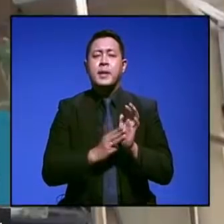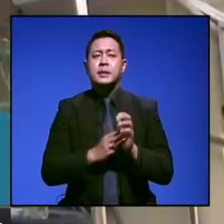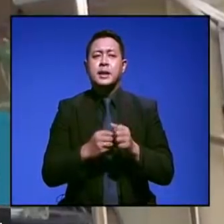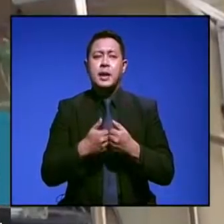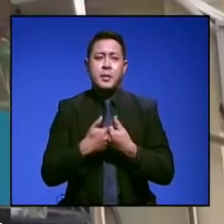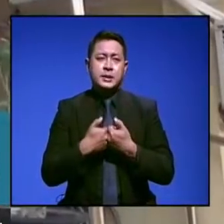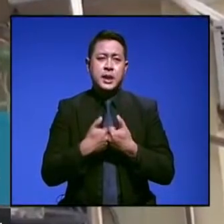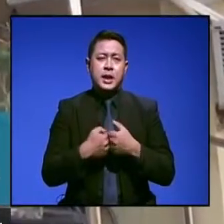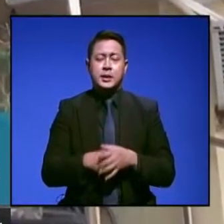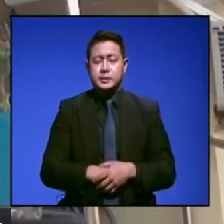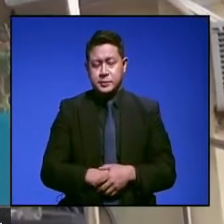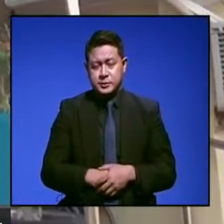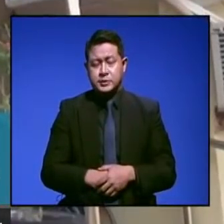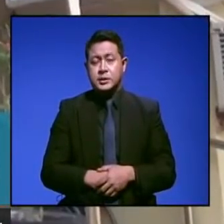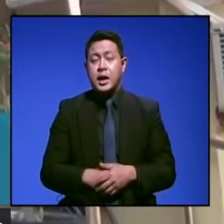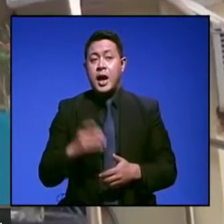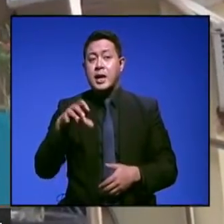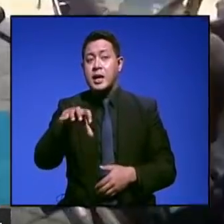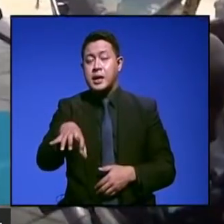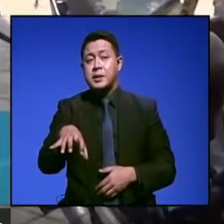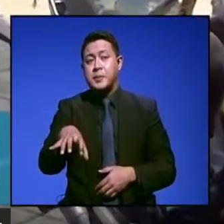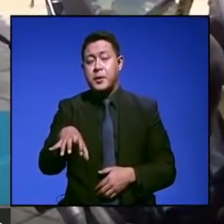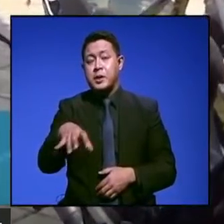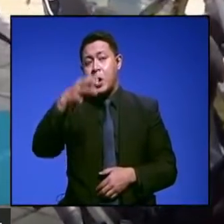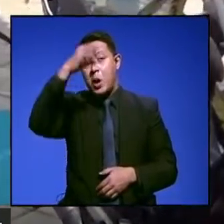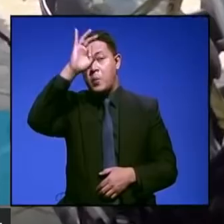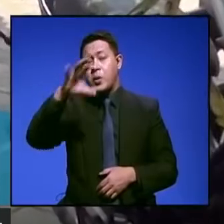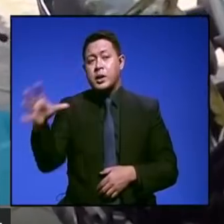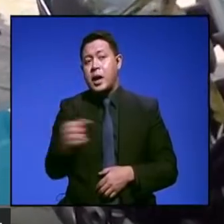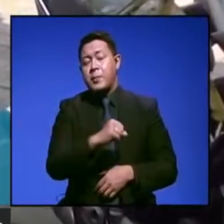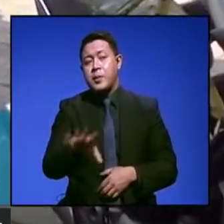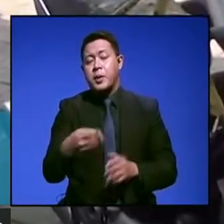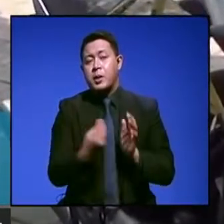asmara. Sementara dari lokasi kejadian, polisi